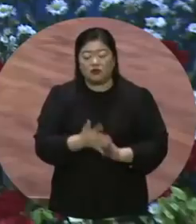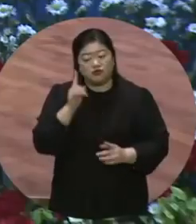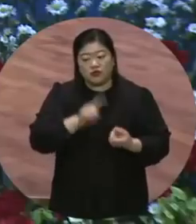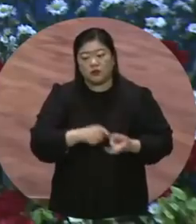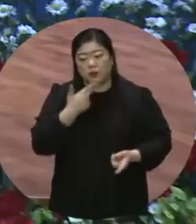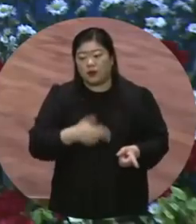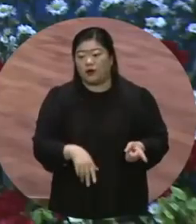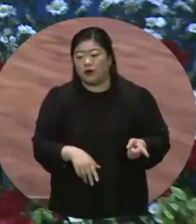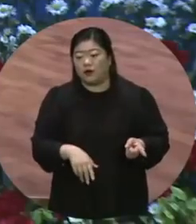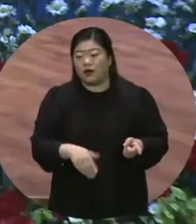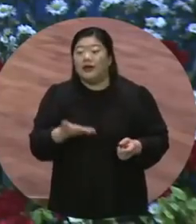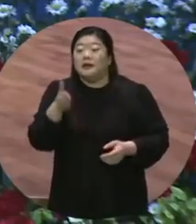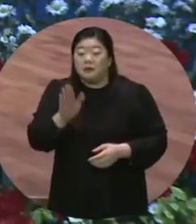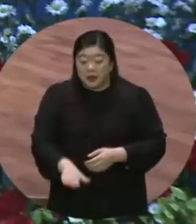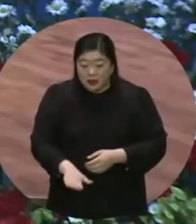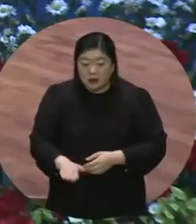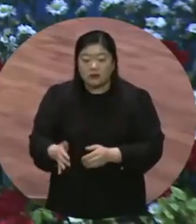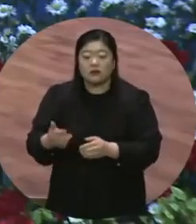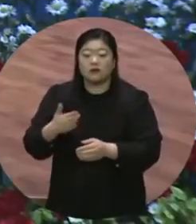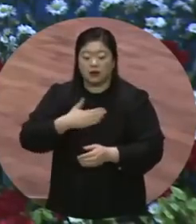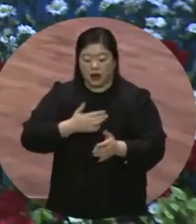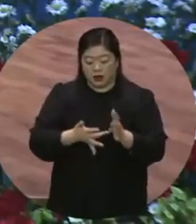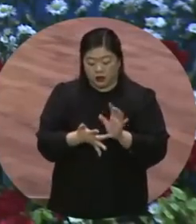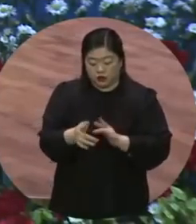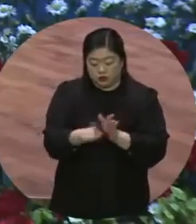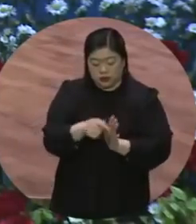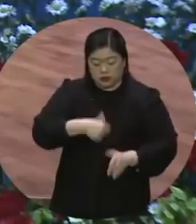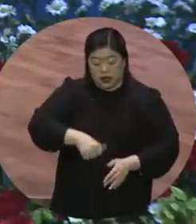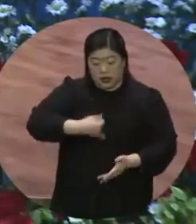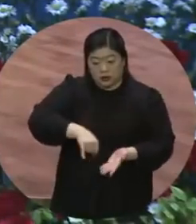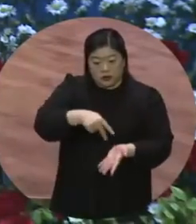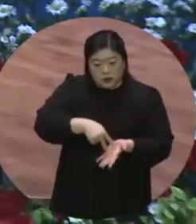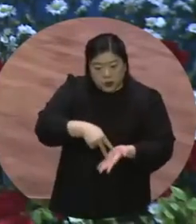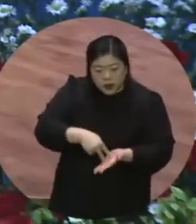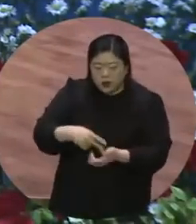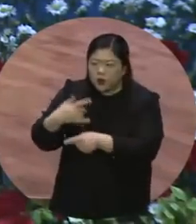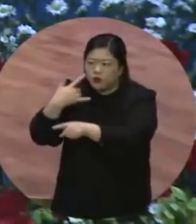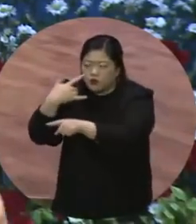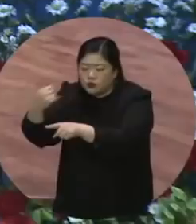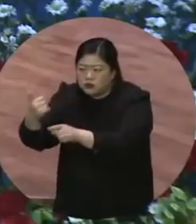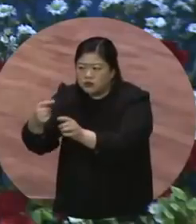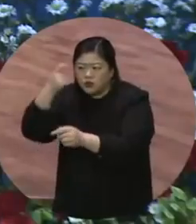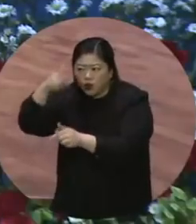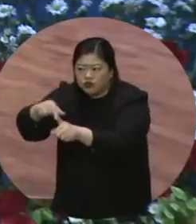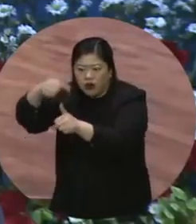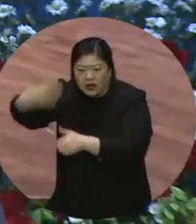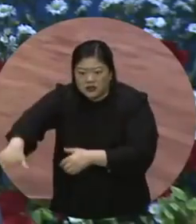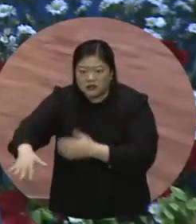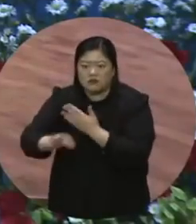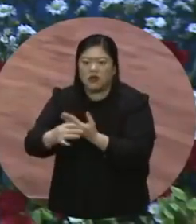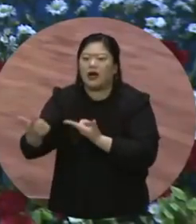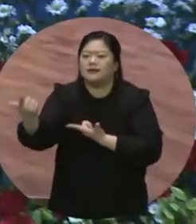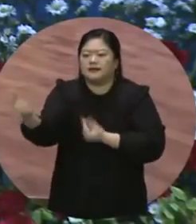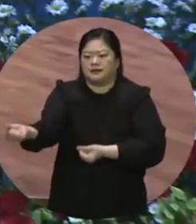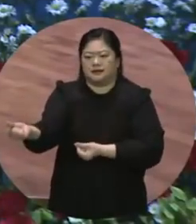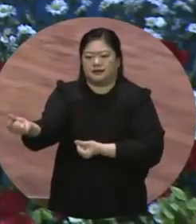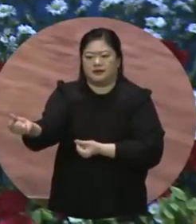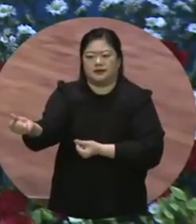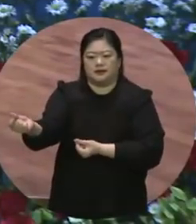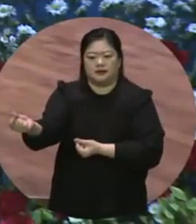부모 구원을 목표로 삼고 나머지 다 섬기란 말이에요. 부모님이 원하는 게 뭔지 할 수 있는 최선을